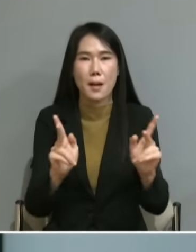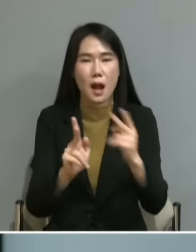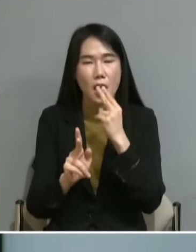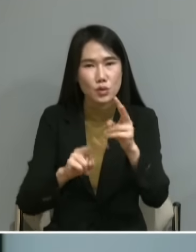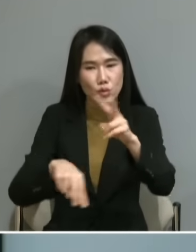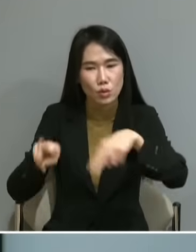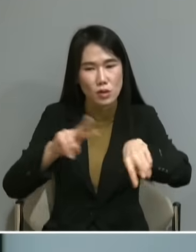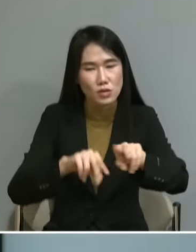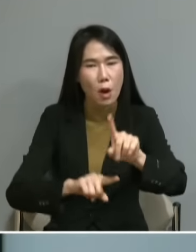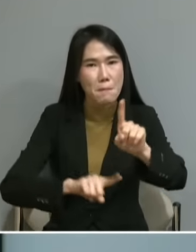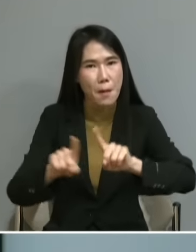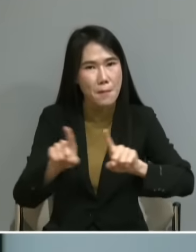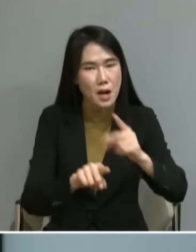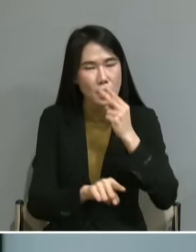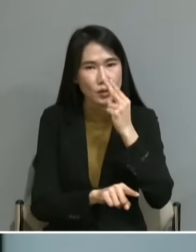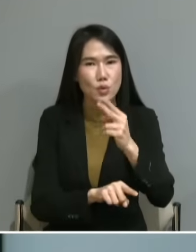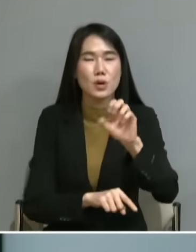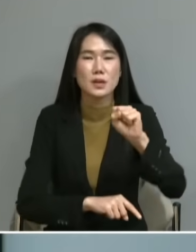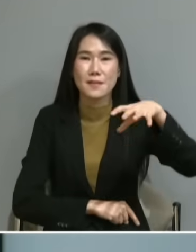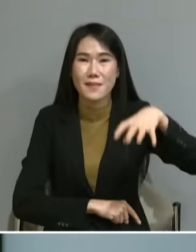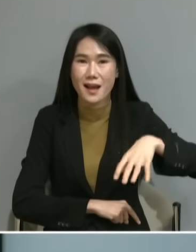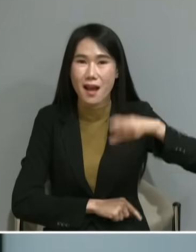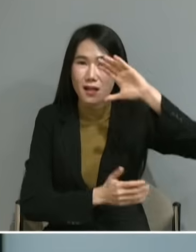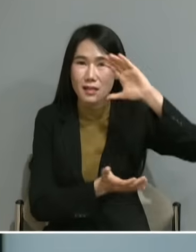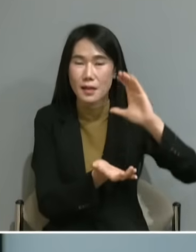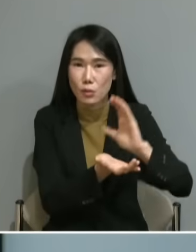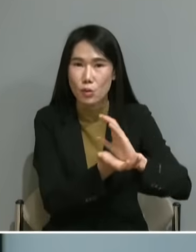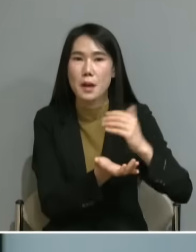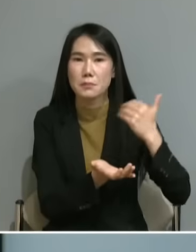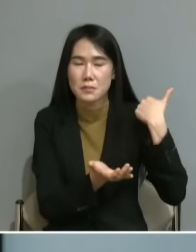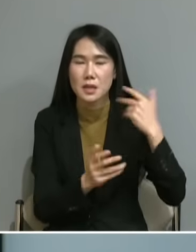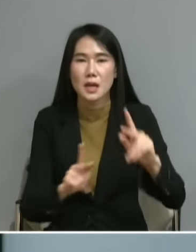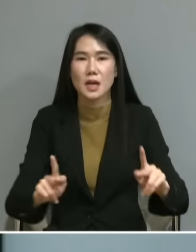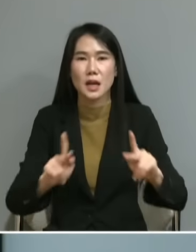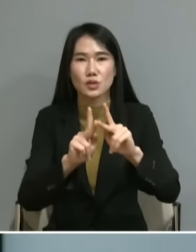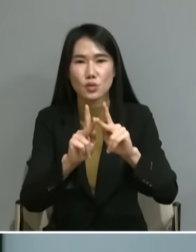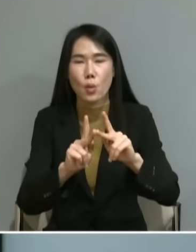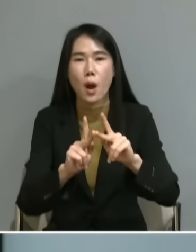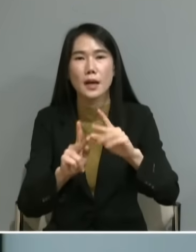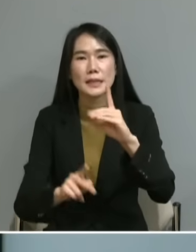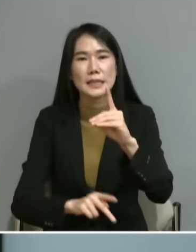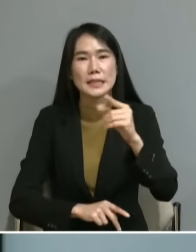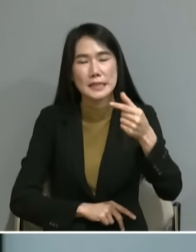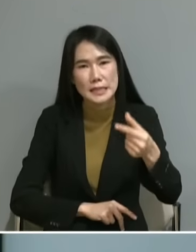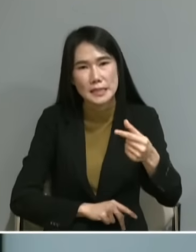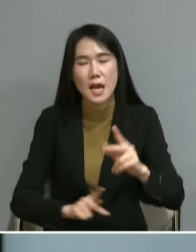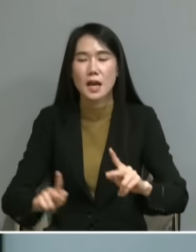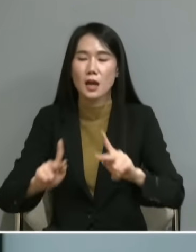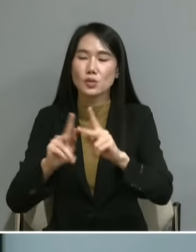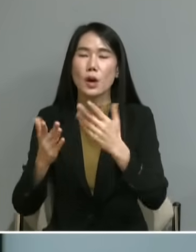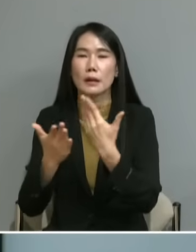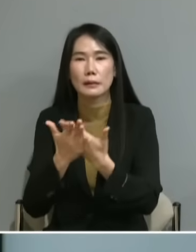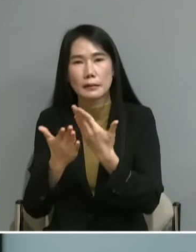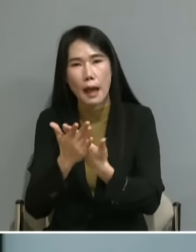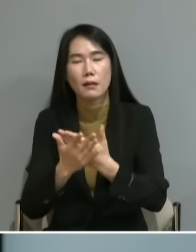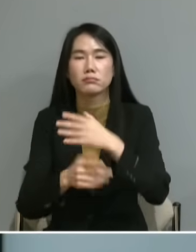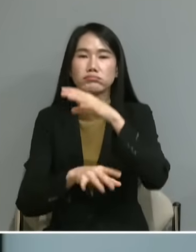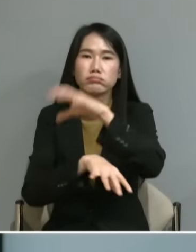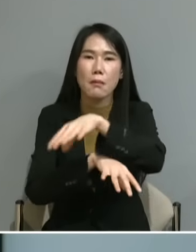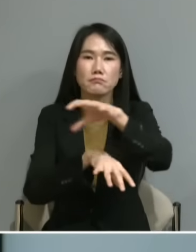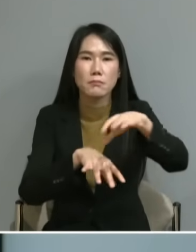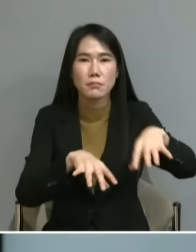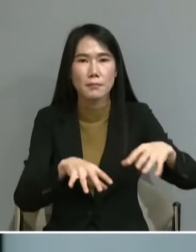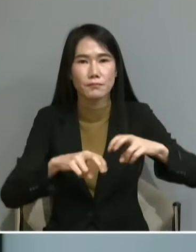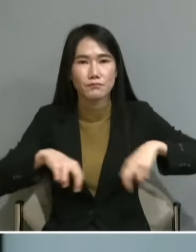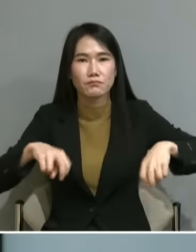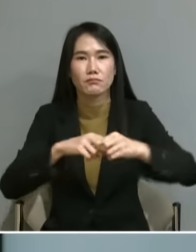ตามตรวจสอบโดยมีสำนักงานตำรวจแห่งชาติมีกระทรวง DES มีกระทรวงการคลังเป็นองค์ประกอบซึ่งจะ